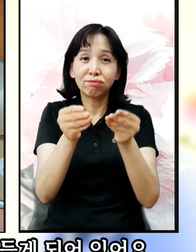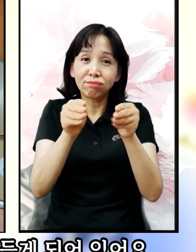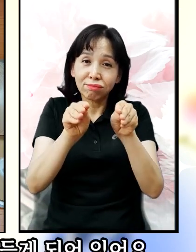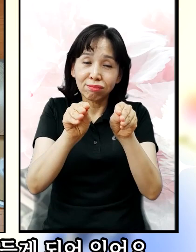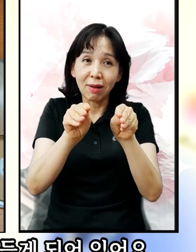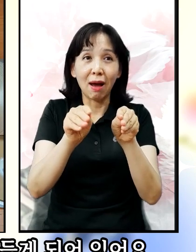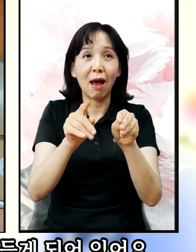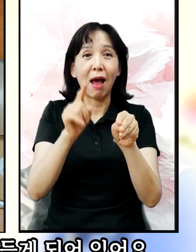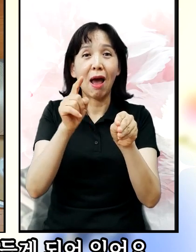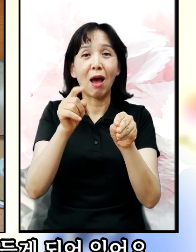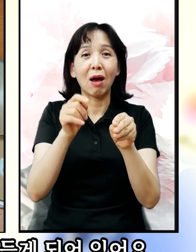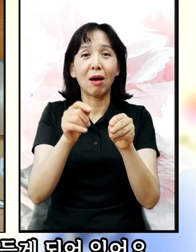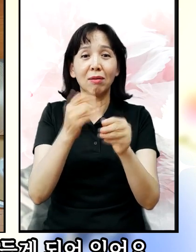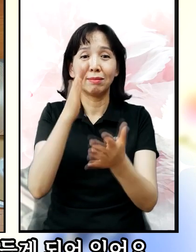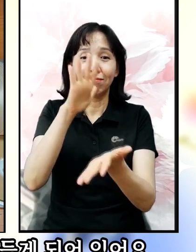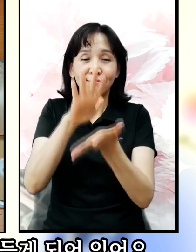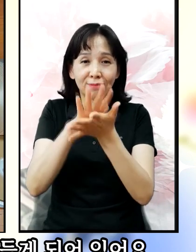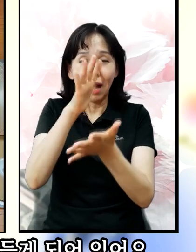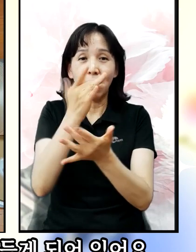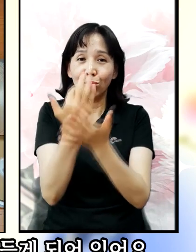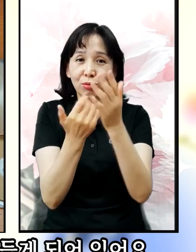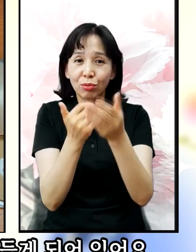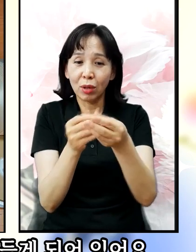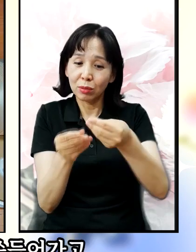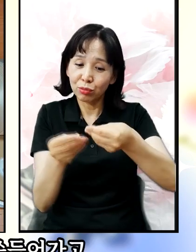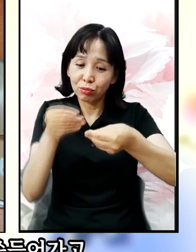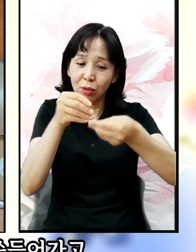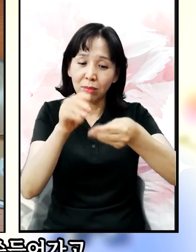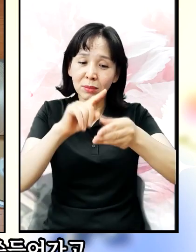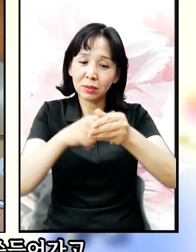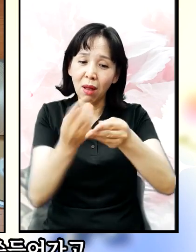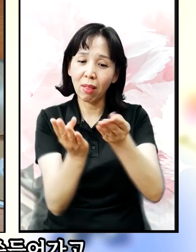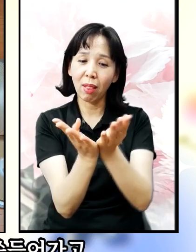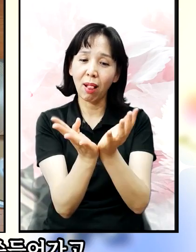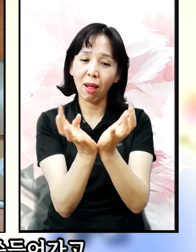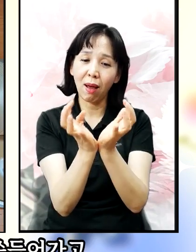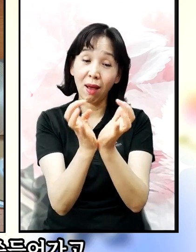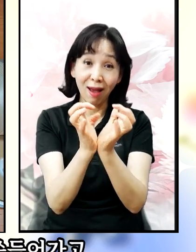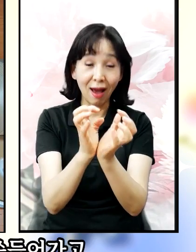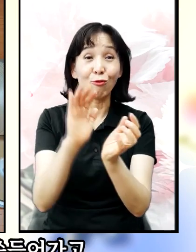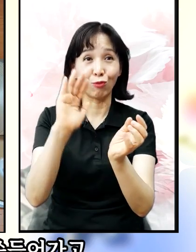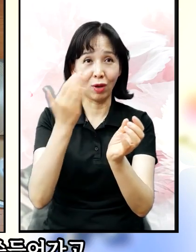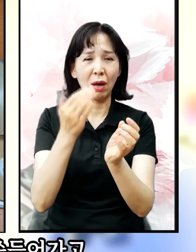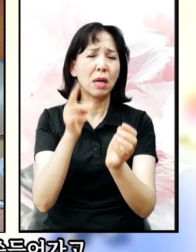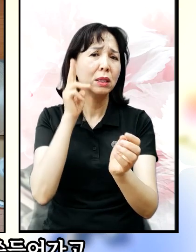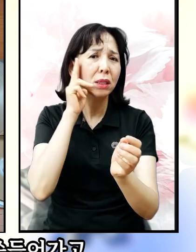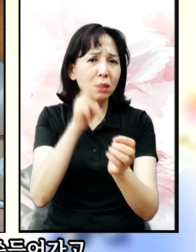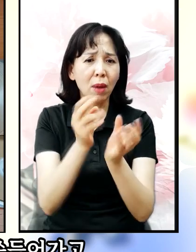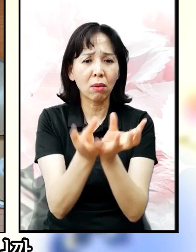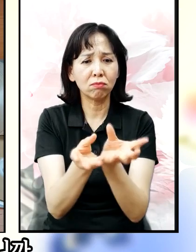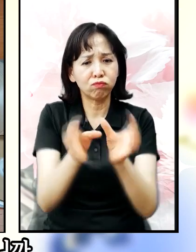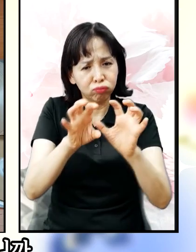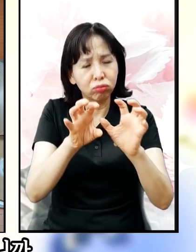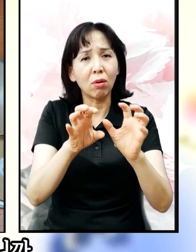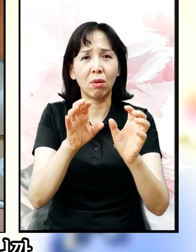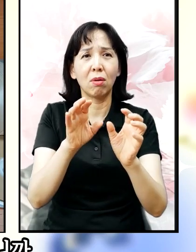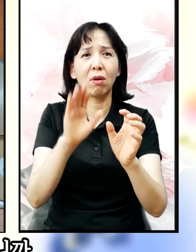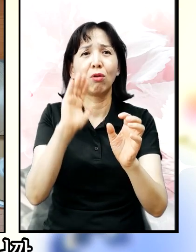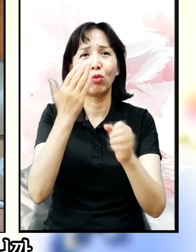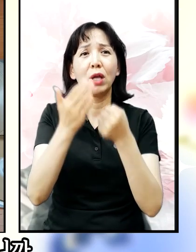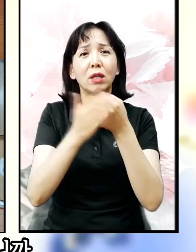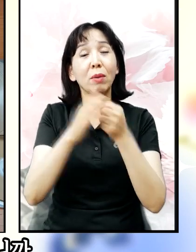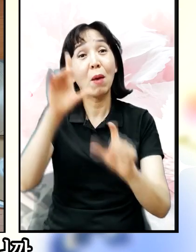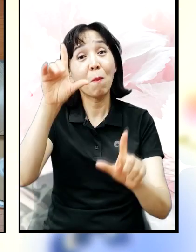약간 안쪽으로, 한쪽으로 이렇게 오그라들게 돼 있어요. 이렇게. 그래서 너무 많이 하면은 쑥 들어가고 움푹 패이는